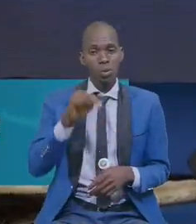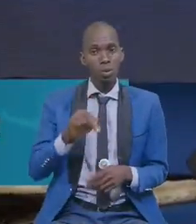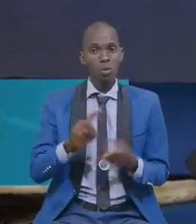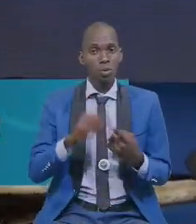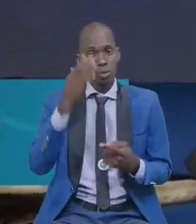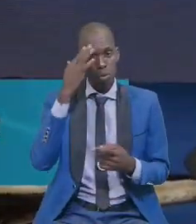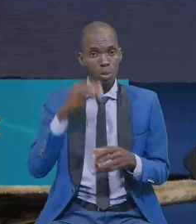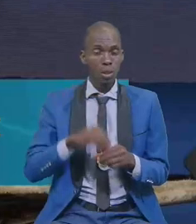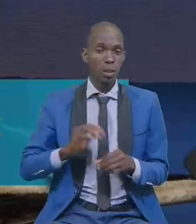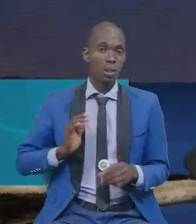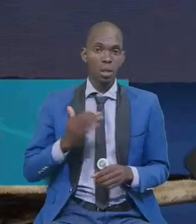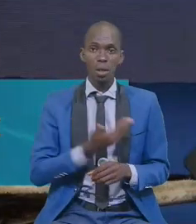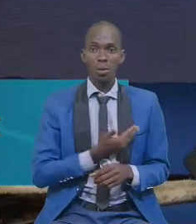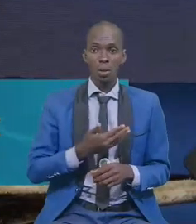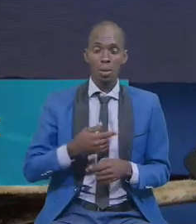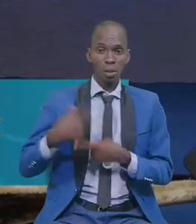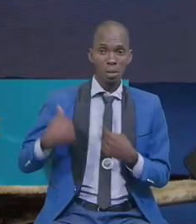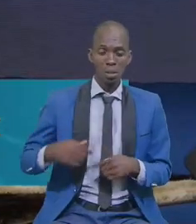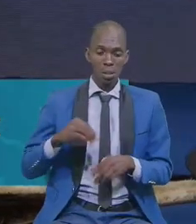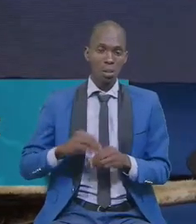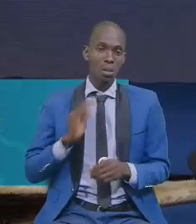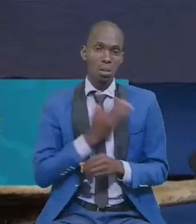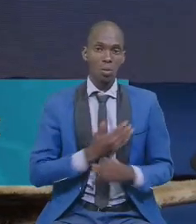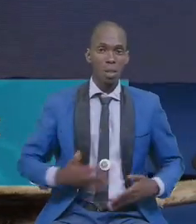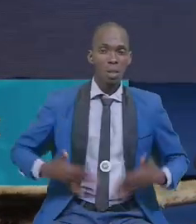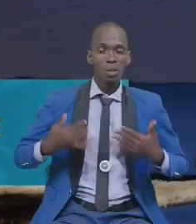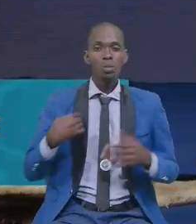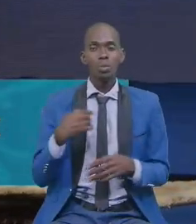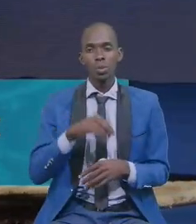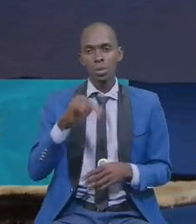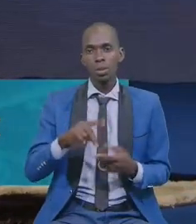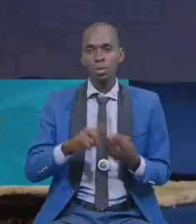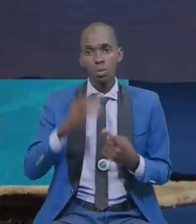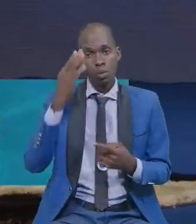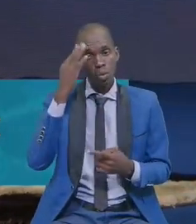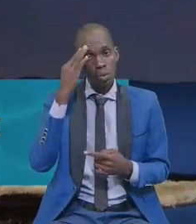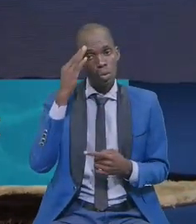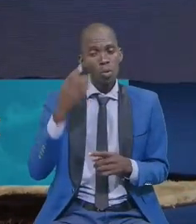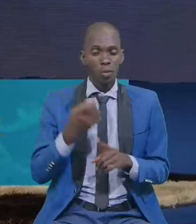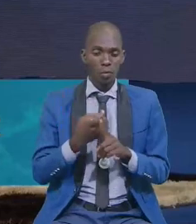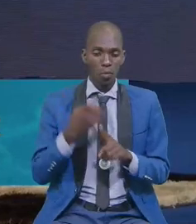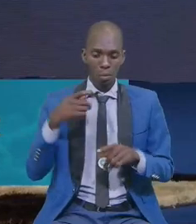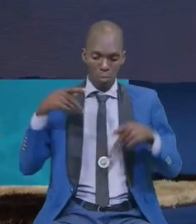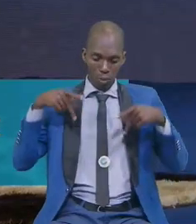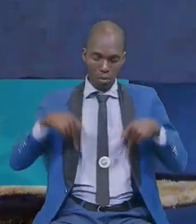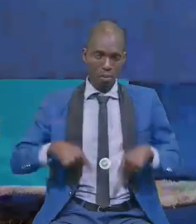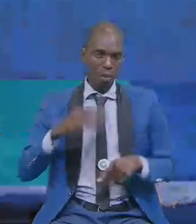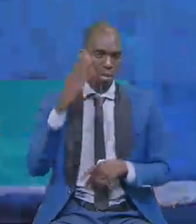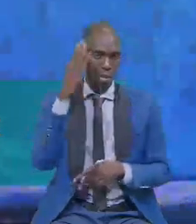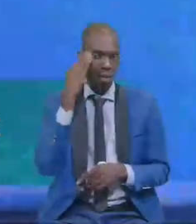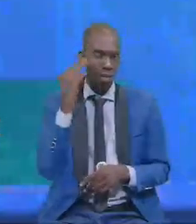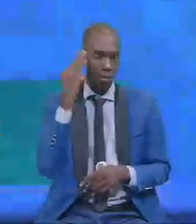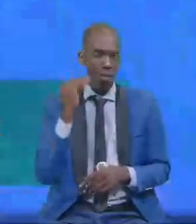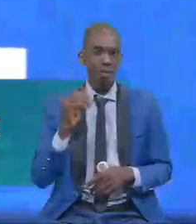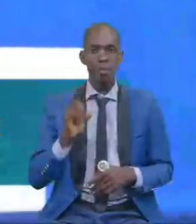Et nous devons le savoir dans nos cœurs, dans nos vies. Nous devons savoir pour une expérience